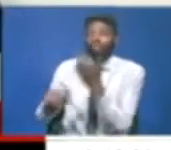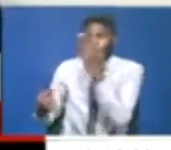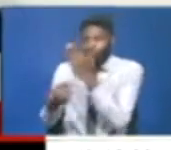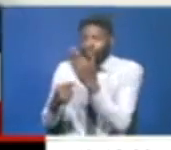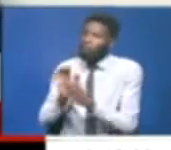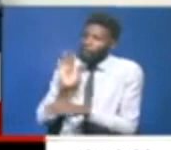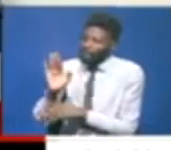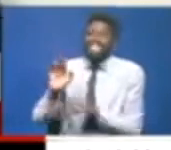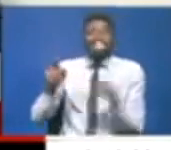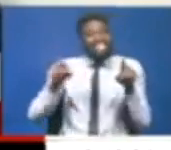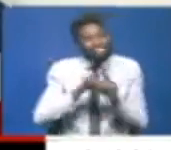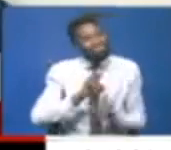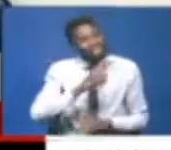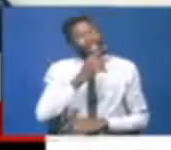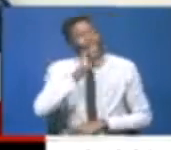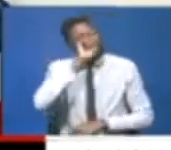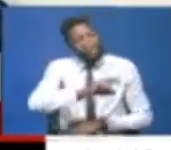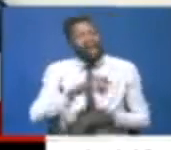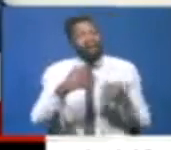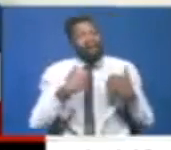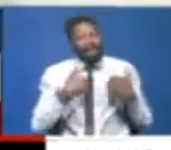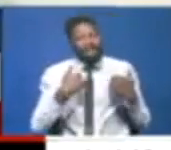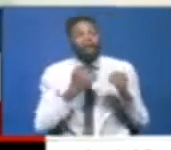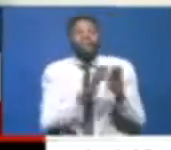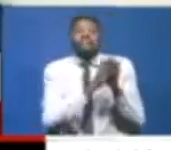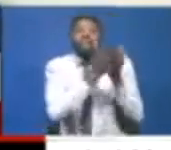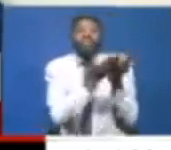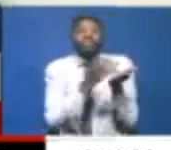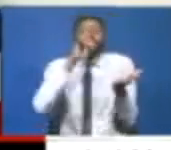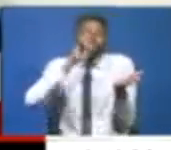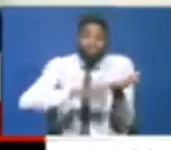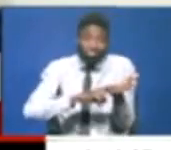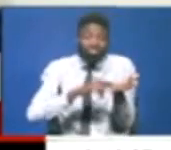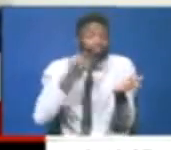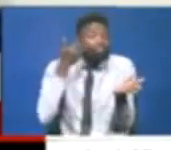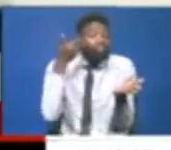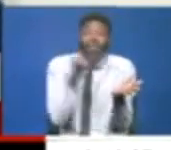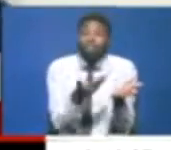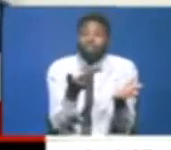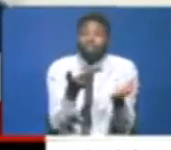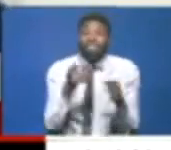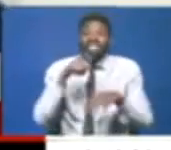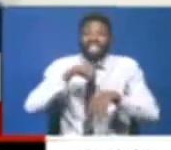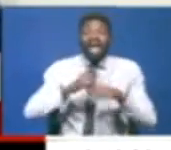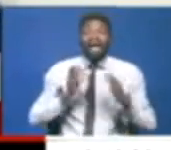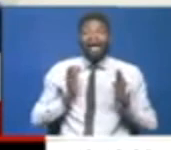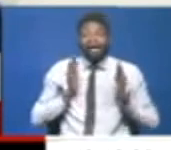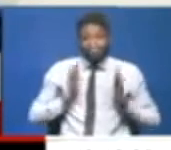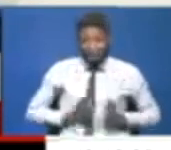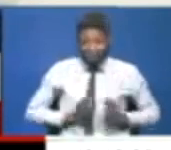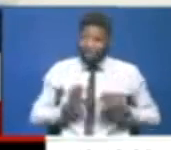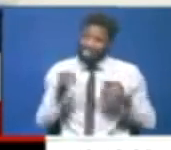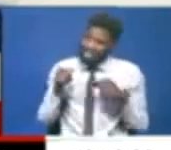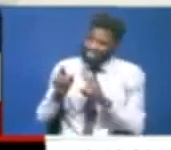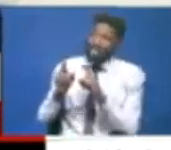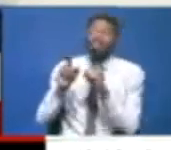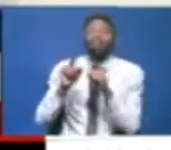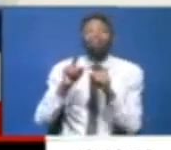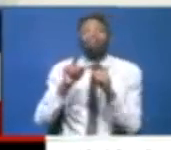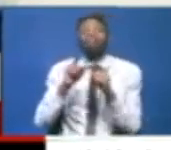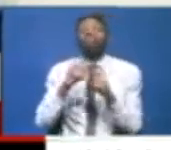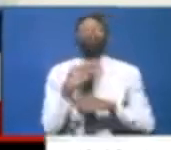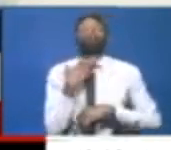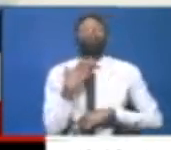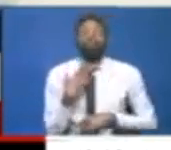hali kadhalika pawe na ile ambayo inaweza kutazamwa na kuguswa. Basi mtu anapopiga kura jina lake linaondolewa pale,